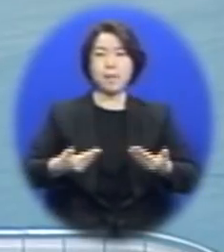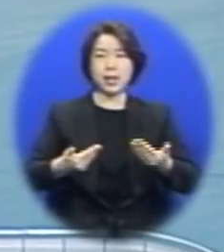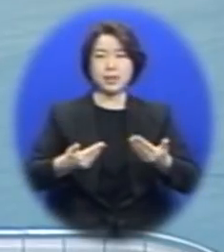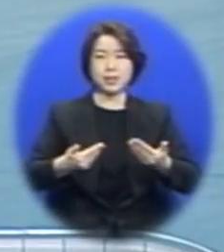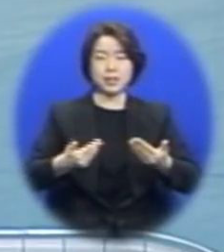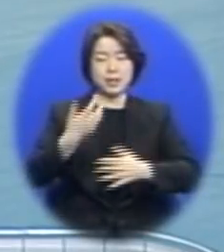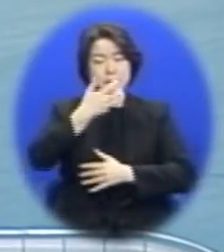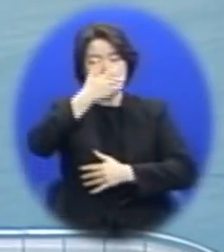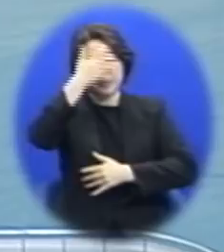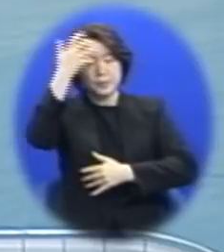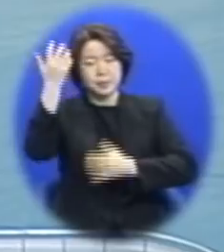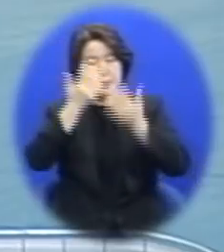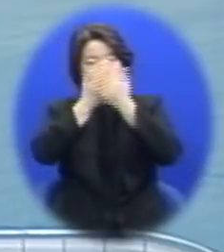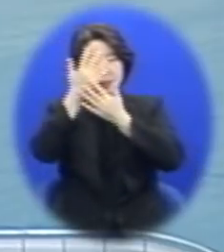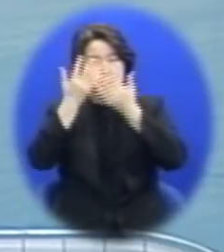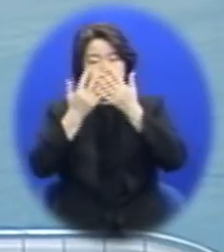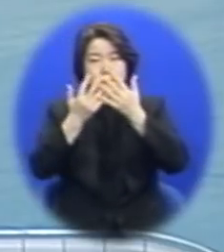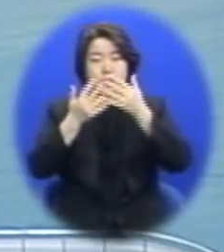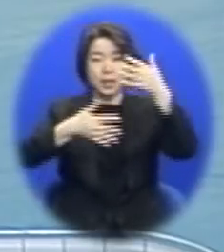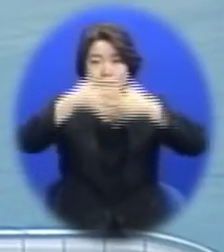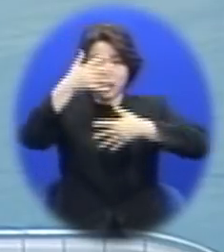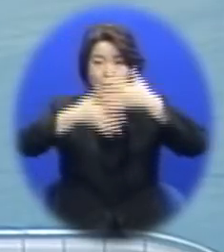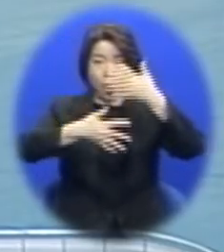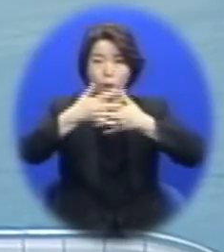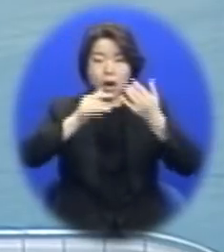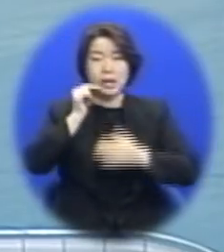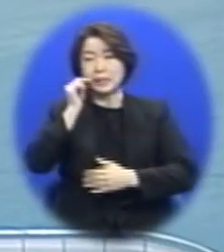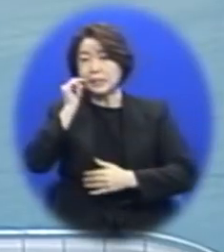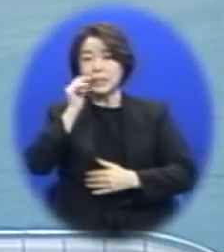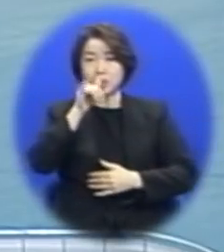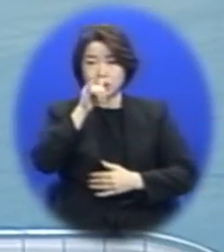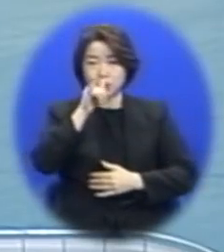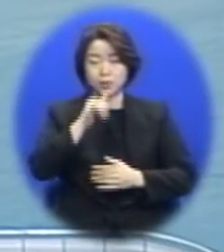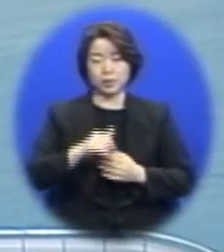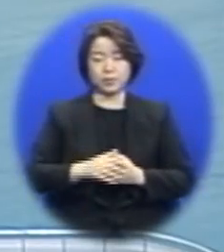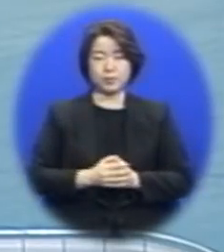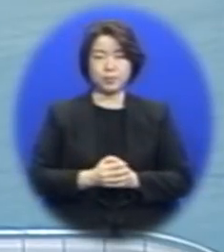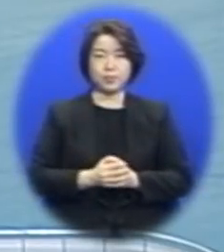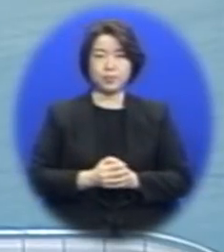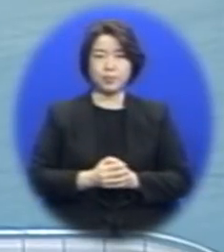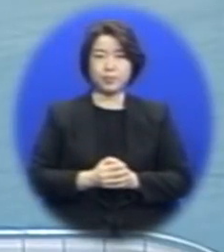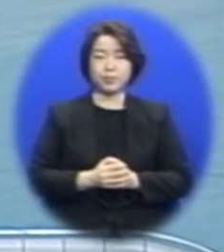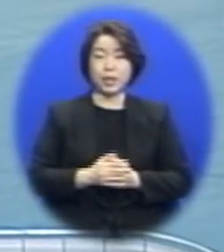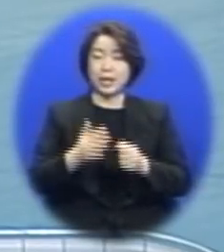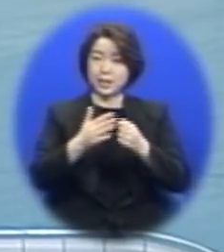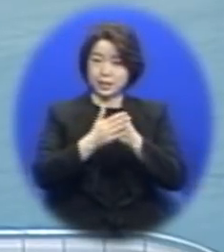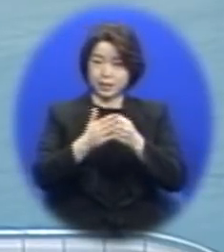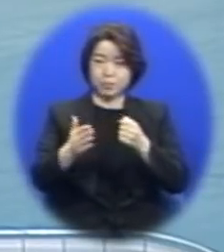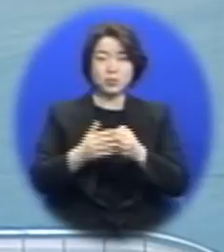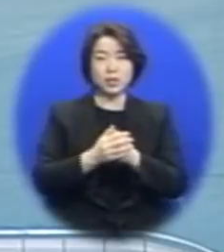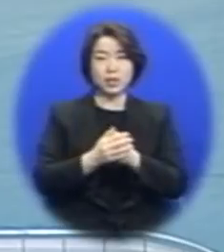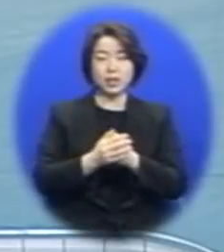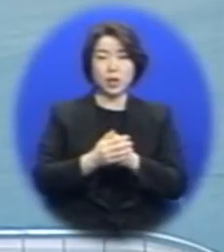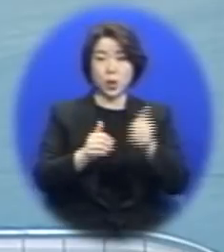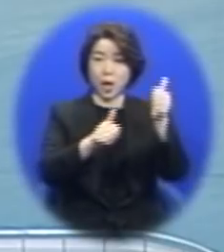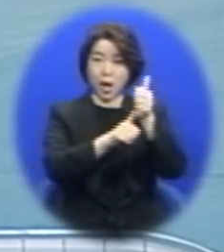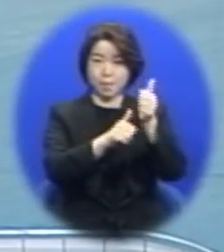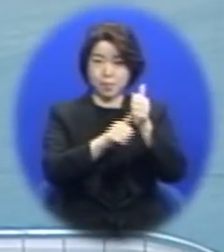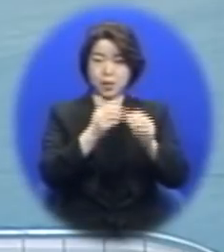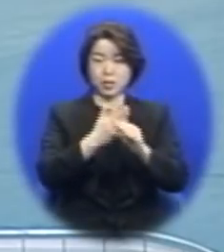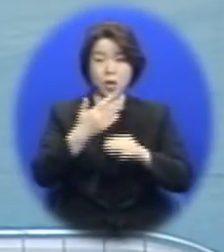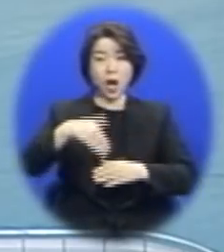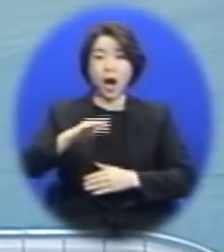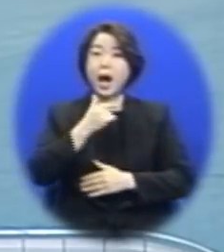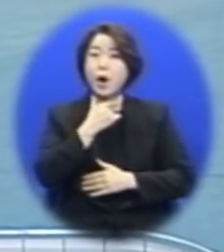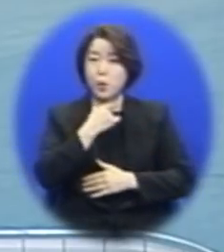판타지 영화로 만든 영화가 인기를 끌고 있다고 그러더라고요. 그래서 우리 부목사님들 중에